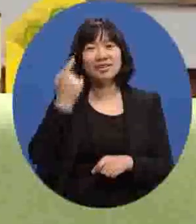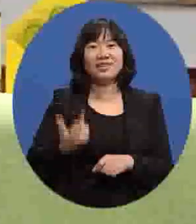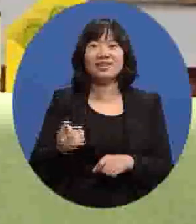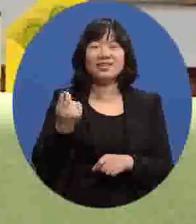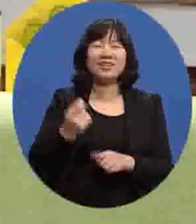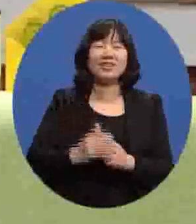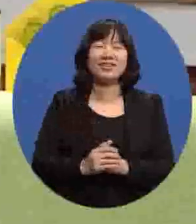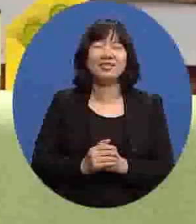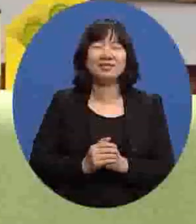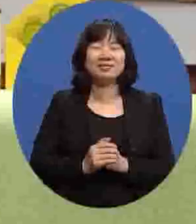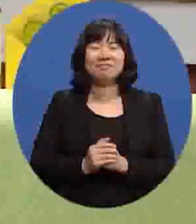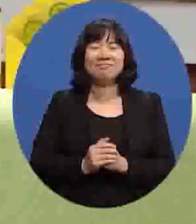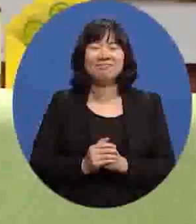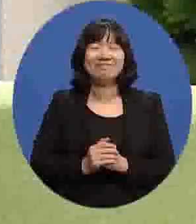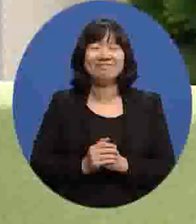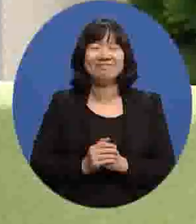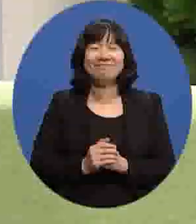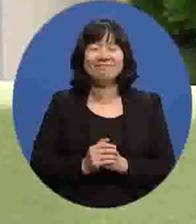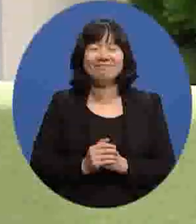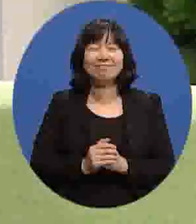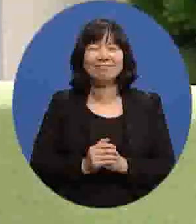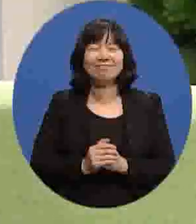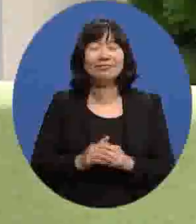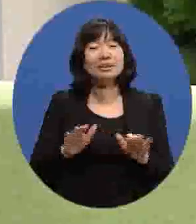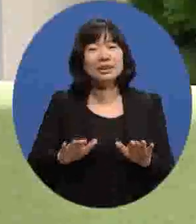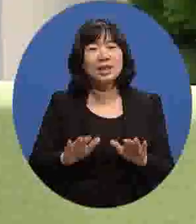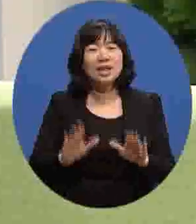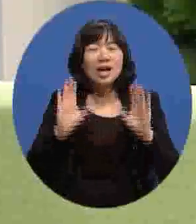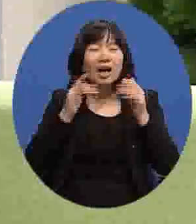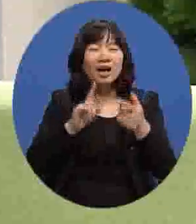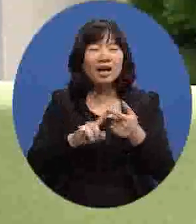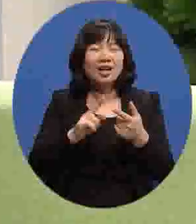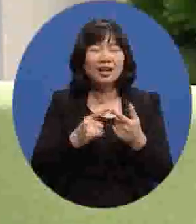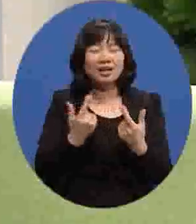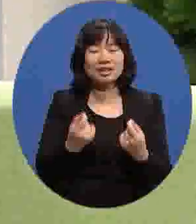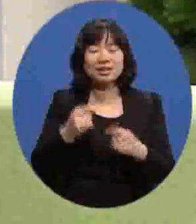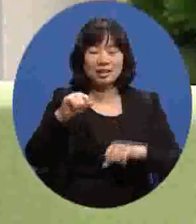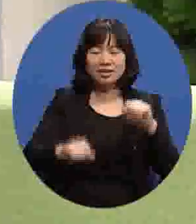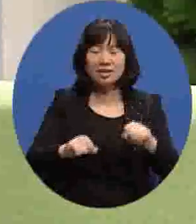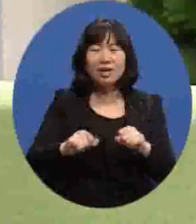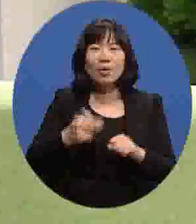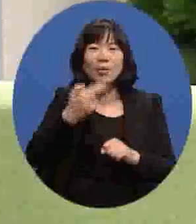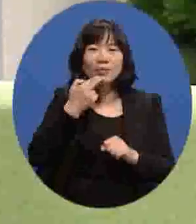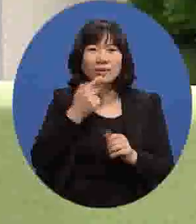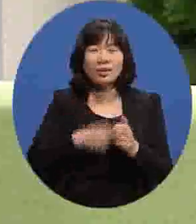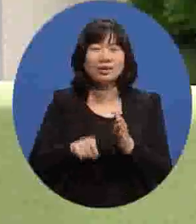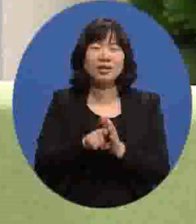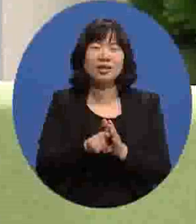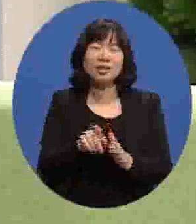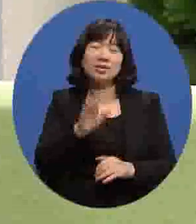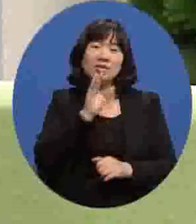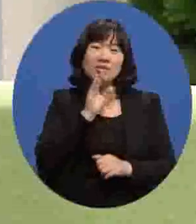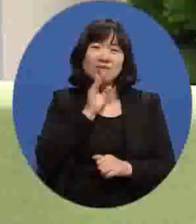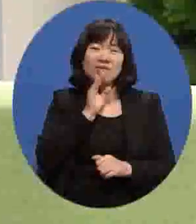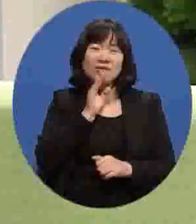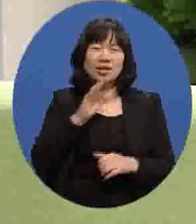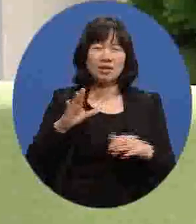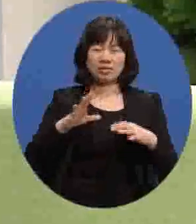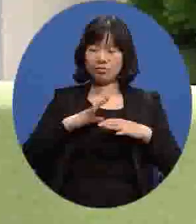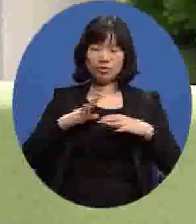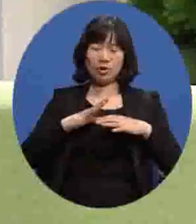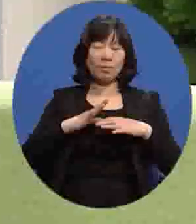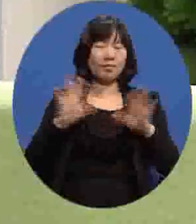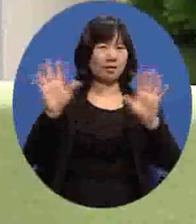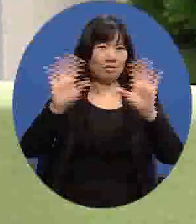들어요. 특기고 취미. 사실은 아이가 그런 행동을 하지 않게 하려면은 정말 굉장히 무서우면 안